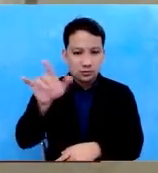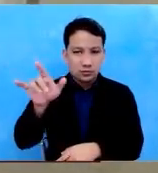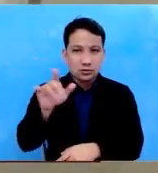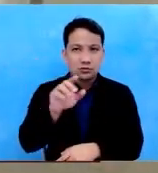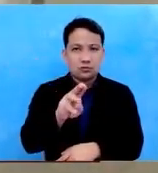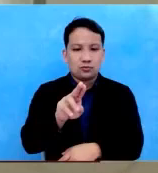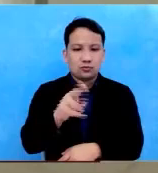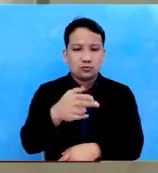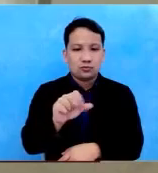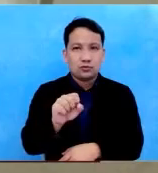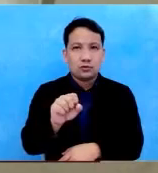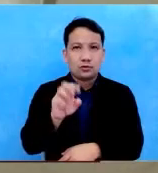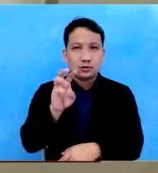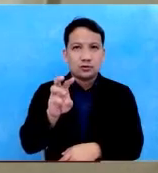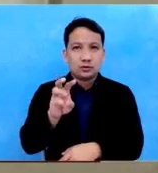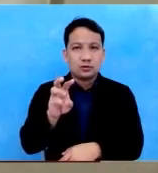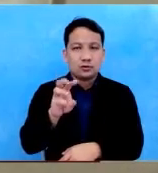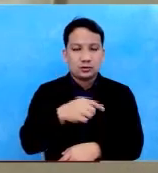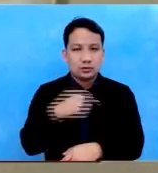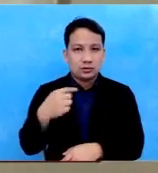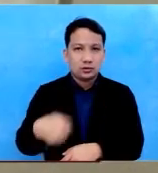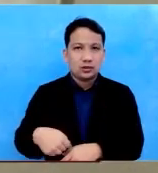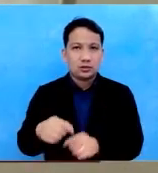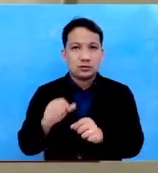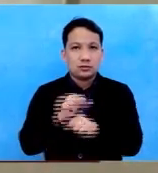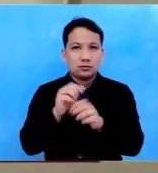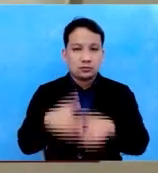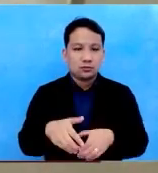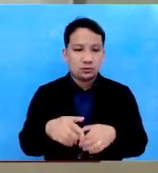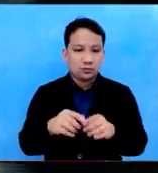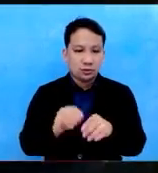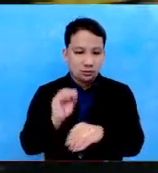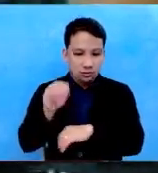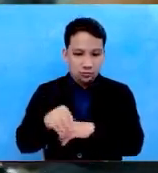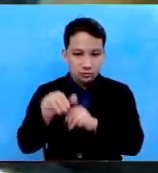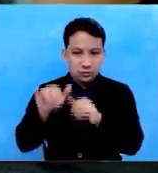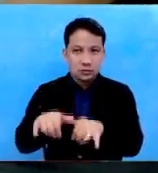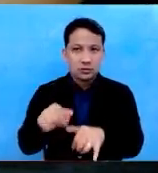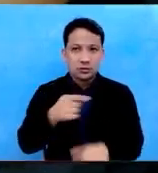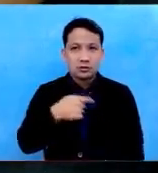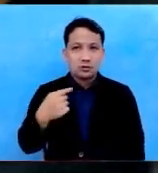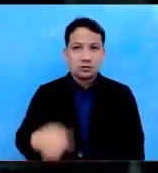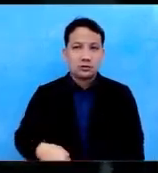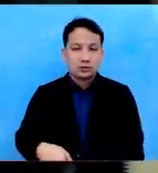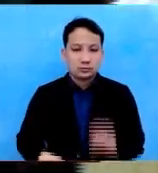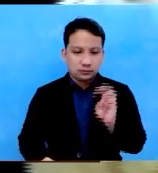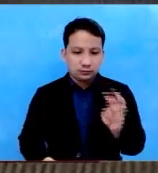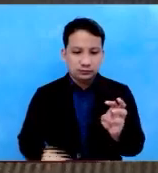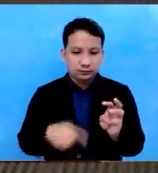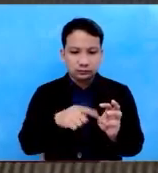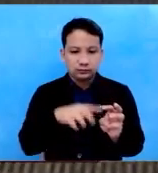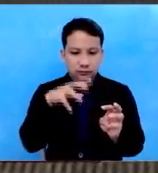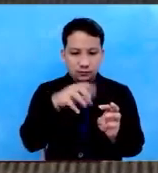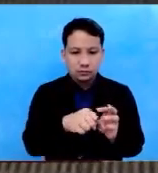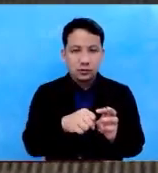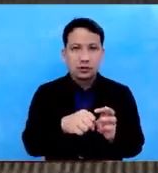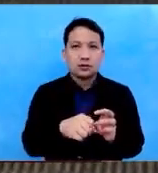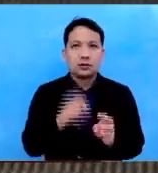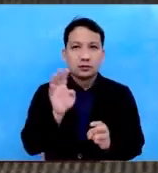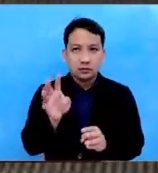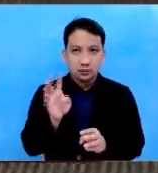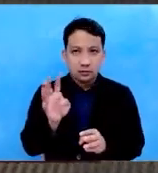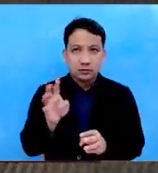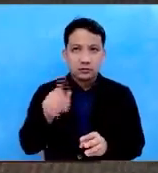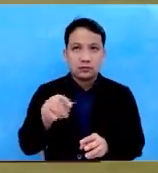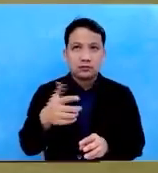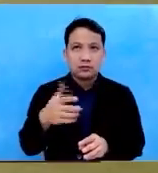na Chinese POGO workers kasama ang 2 overstaying na Chinese. Kabilang ang 6 na Chinese sa 40 illegal POGO workers